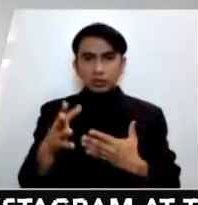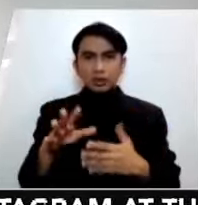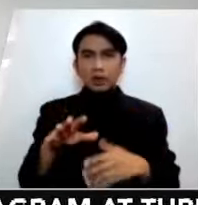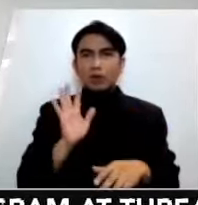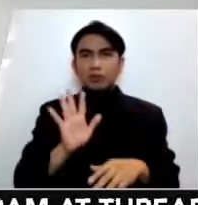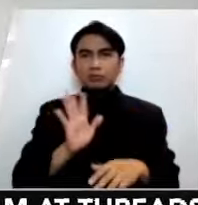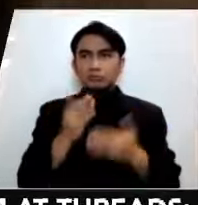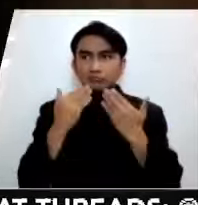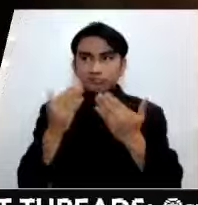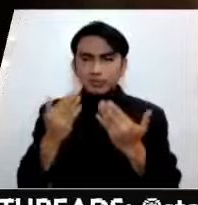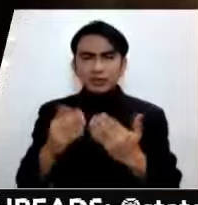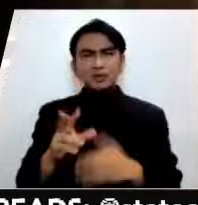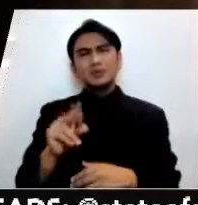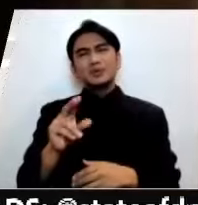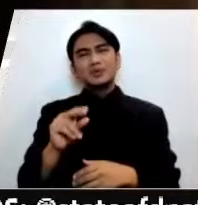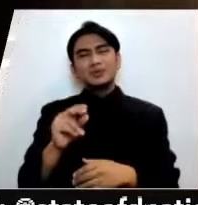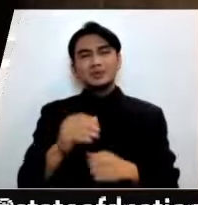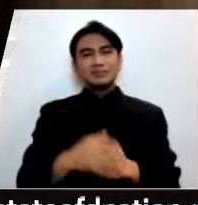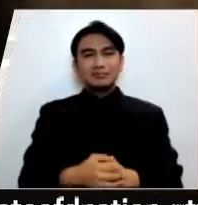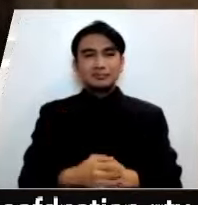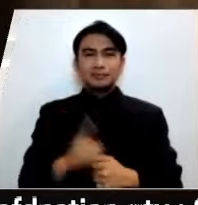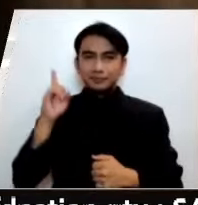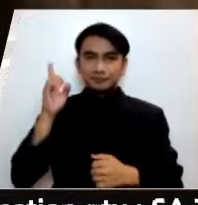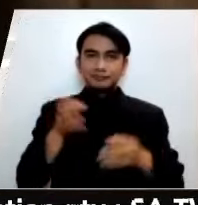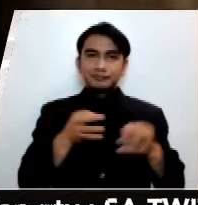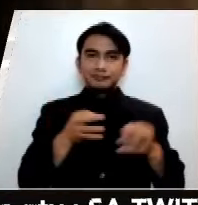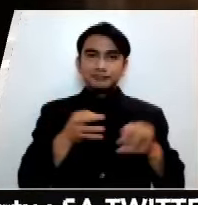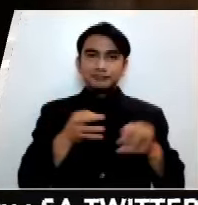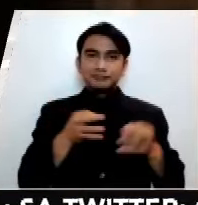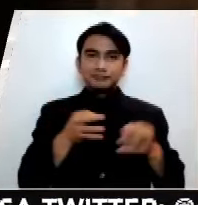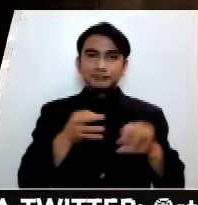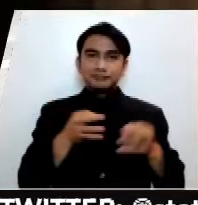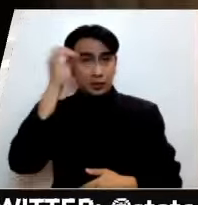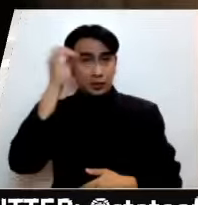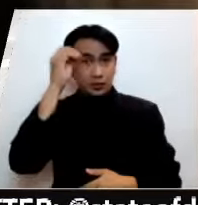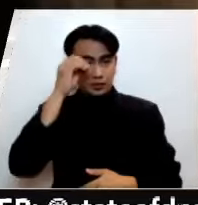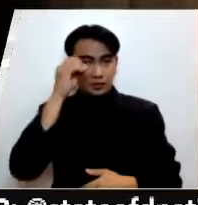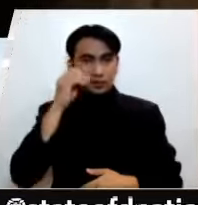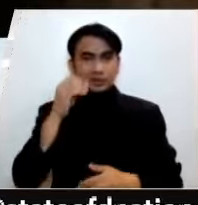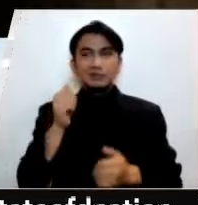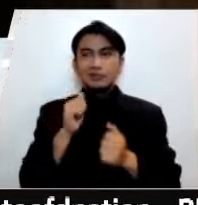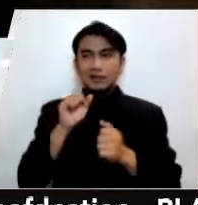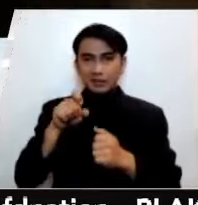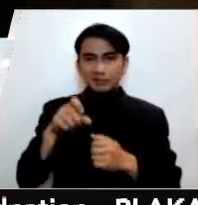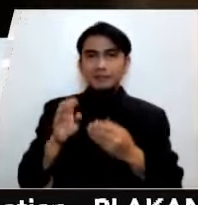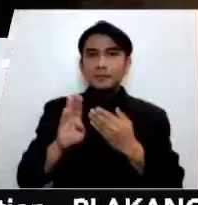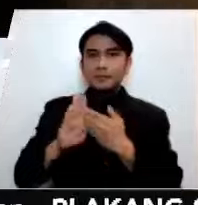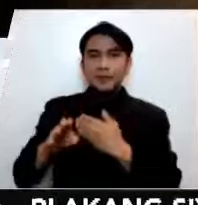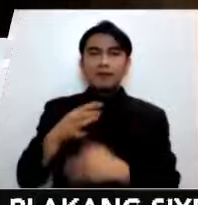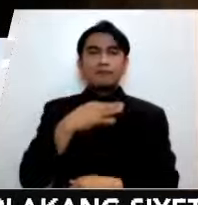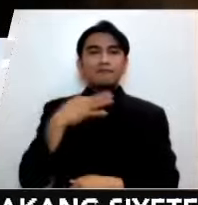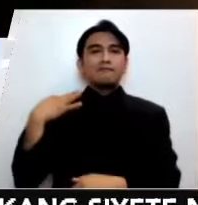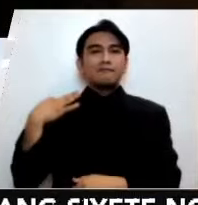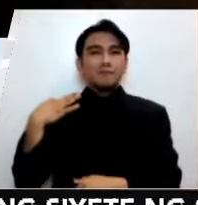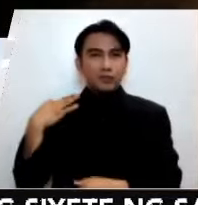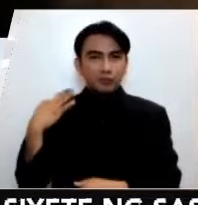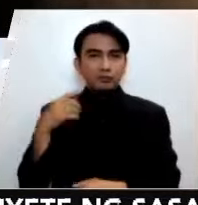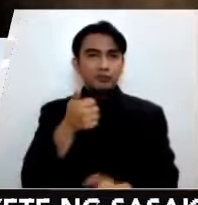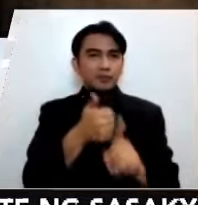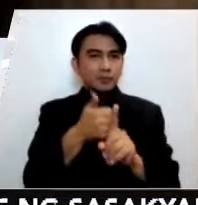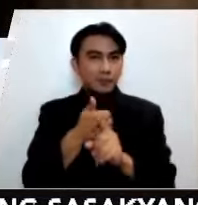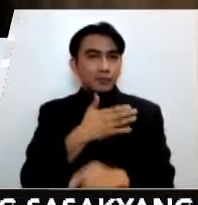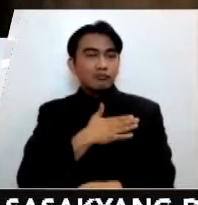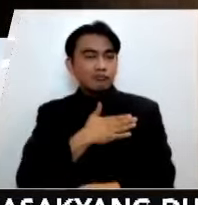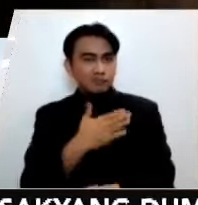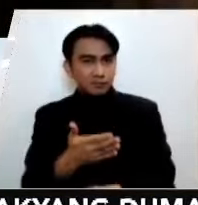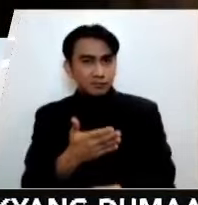sa mga magulang. Ang opinion ko po is that giving back should be voluntary, not obligatory. You wanna give back